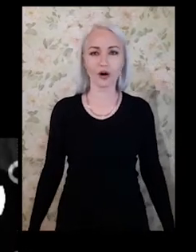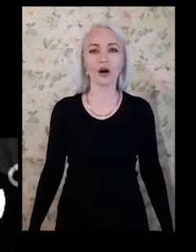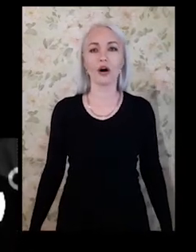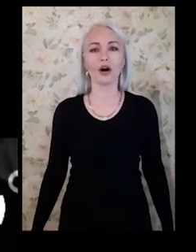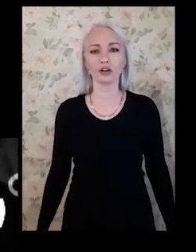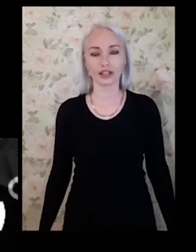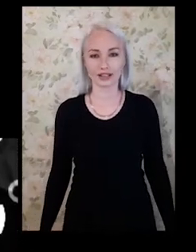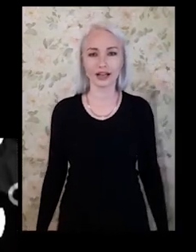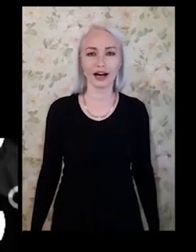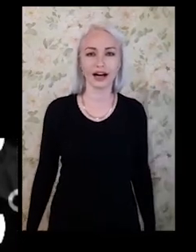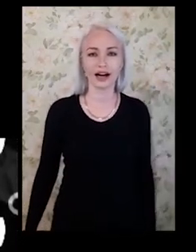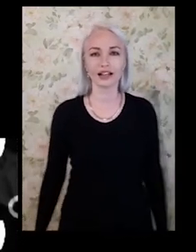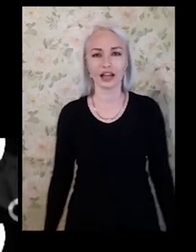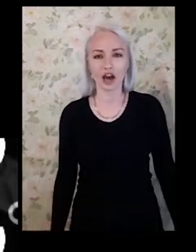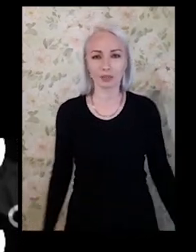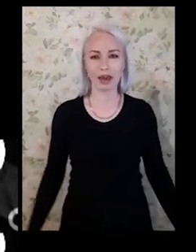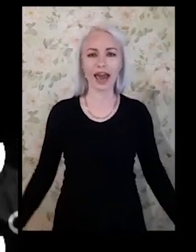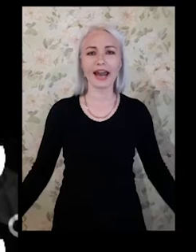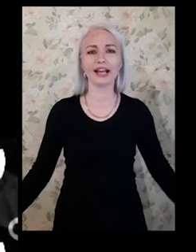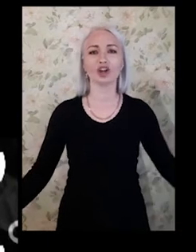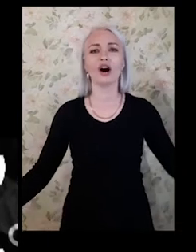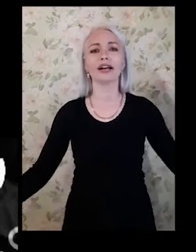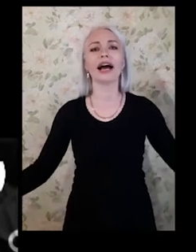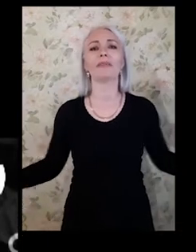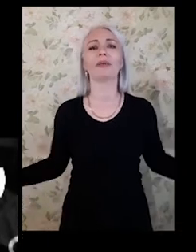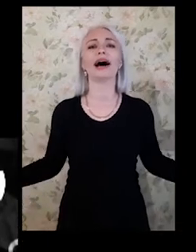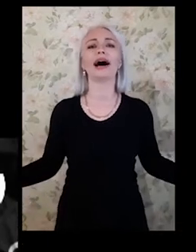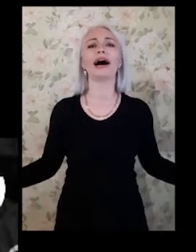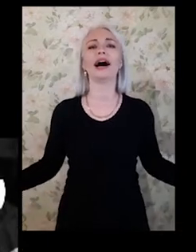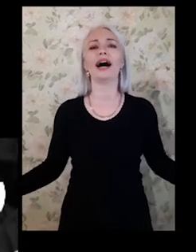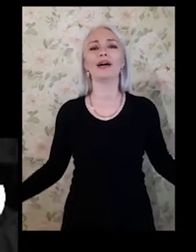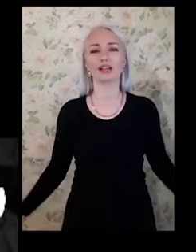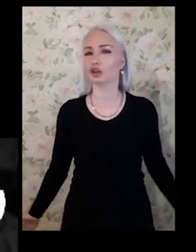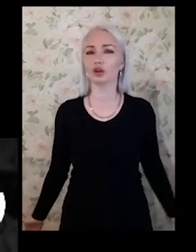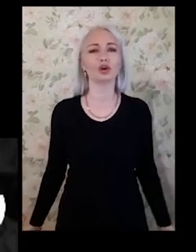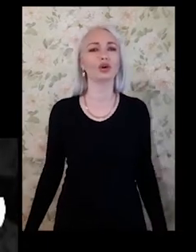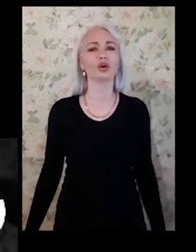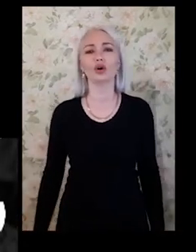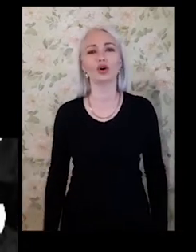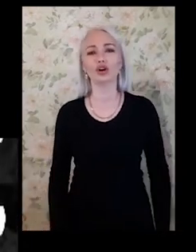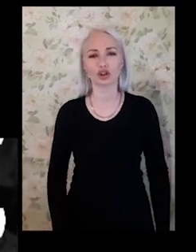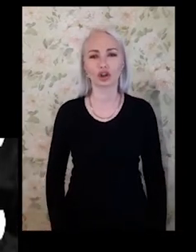кто не знал, перед горькой памятью